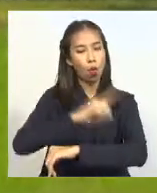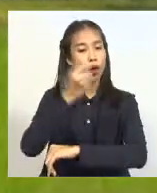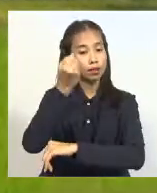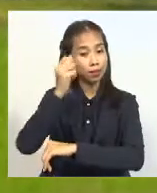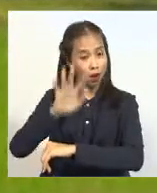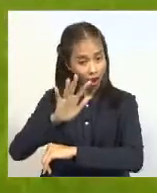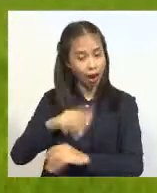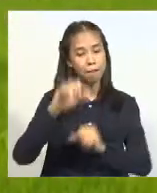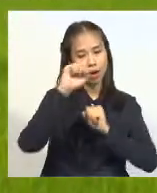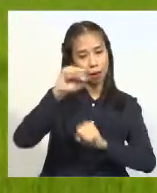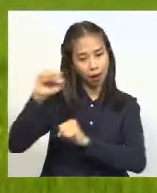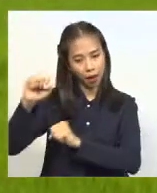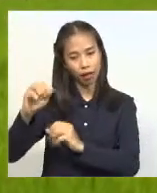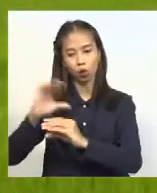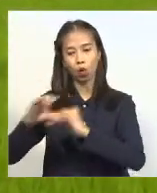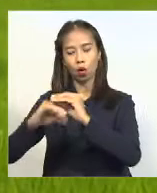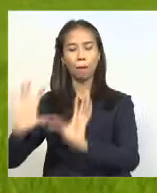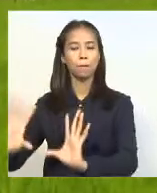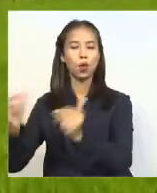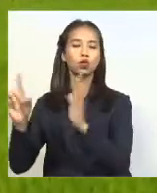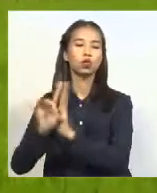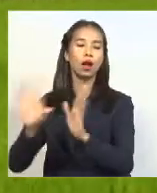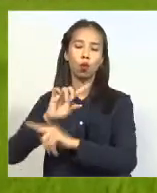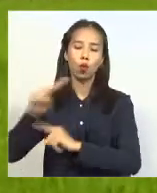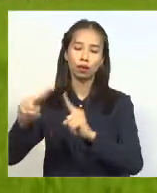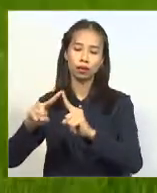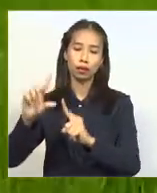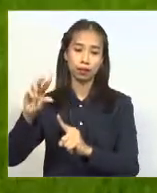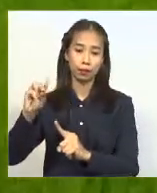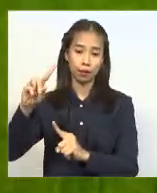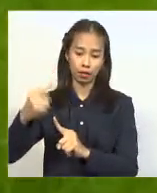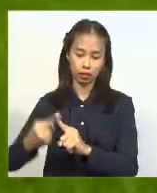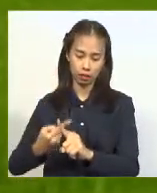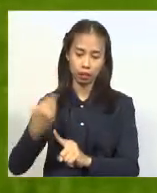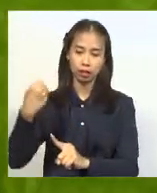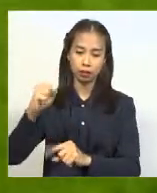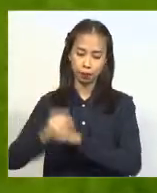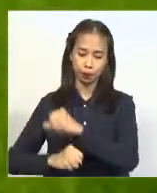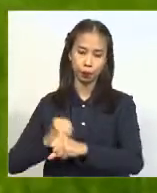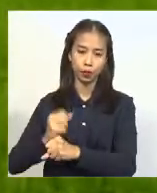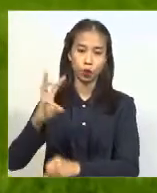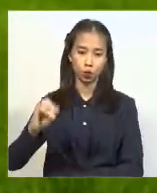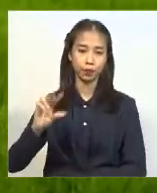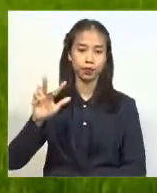งวันสิ้นสุดโครงการประกันรายได้คือวันที่31ตุลาคม2563